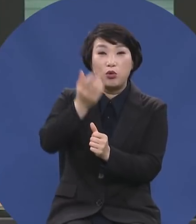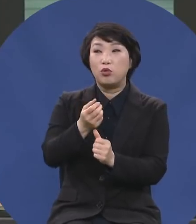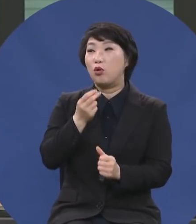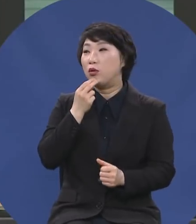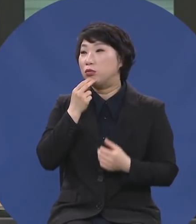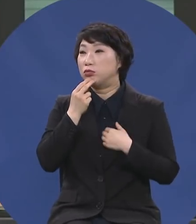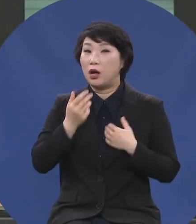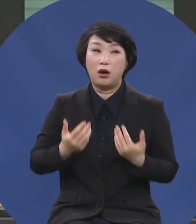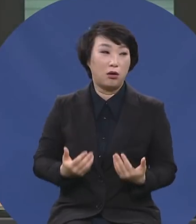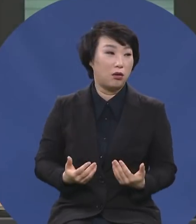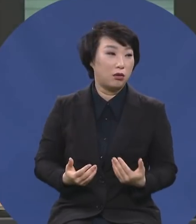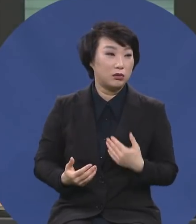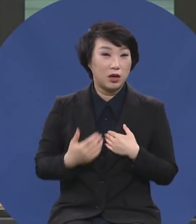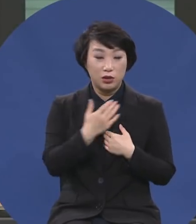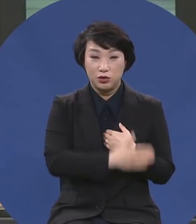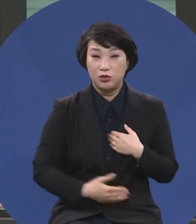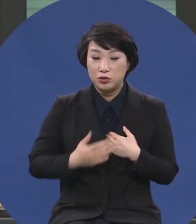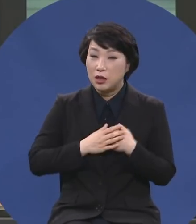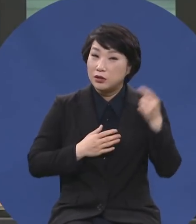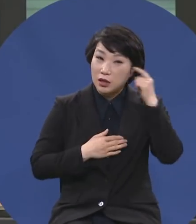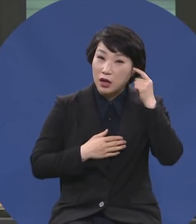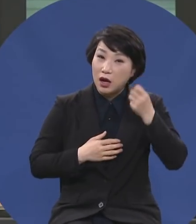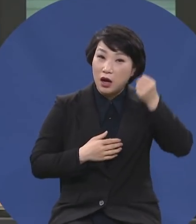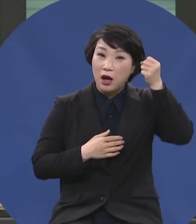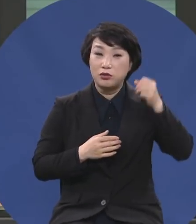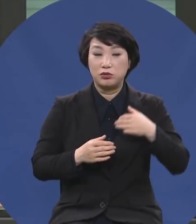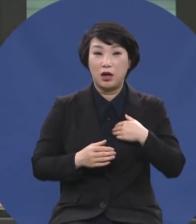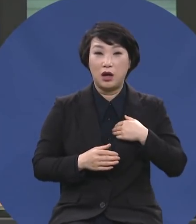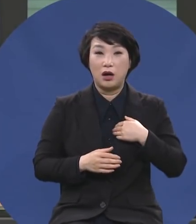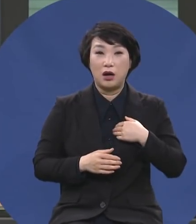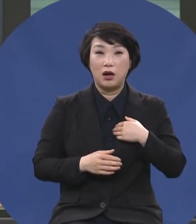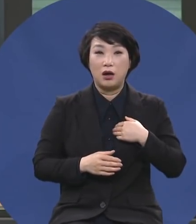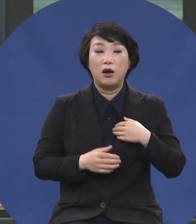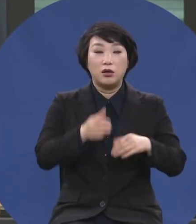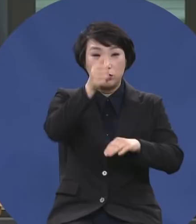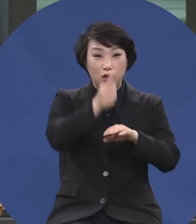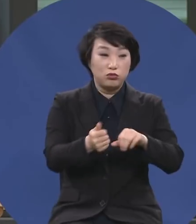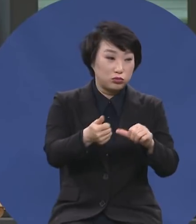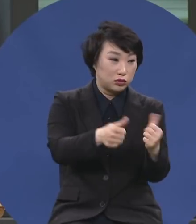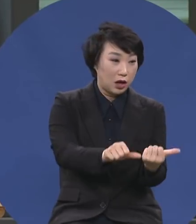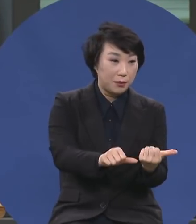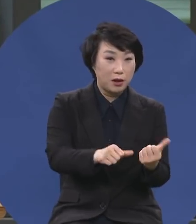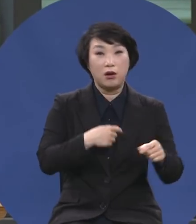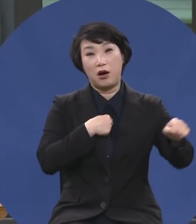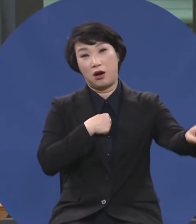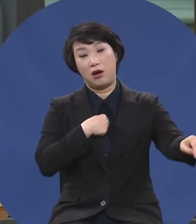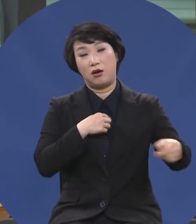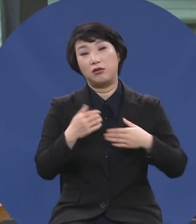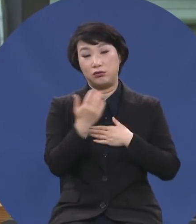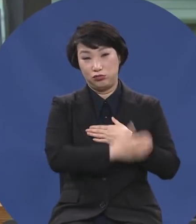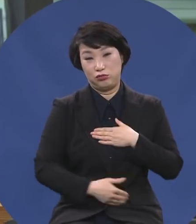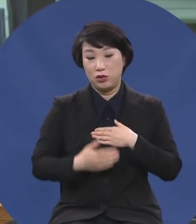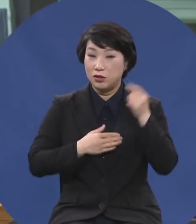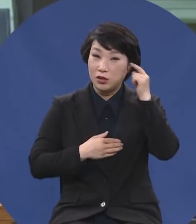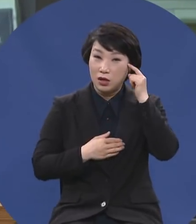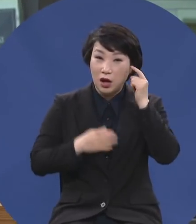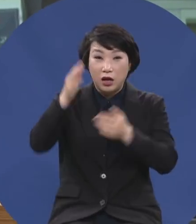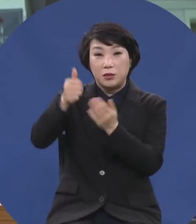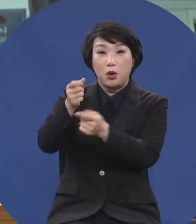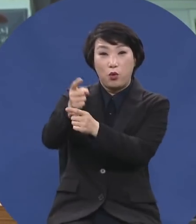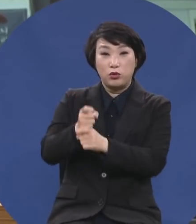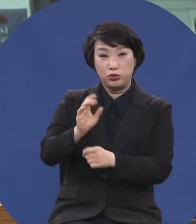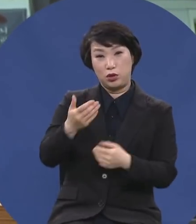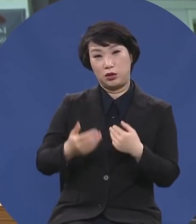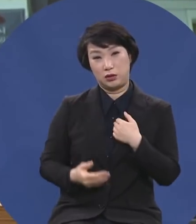않았으면 나는 육신의 생각으로 결국은 사망, 육신의 생각으로 하나님과